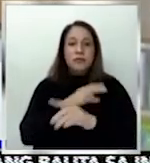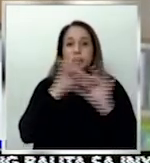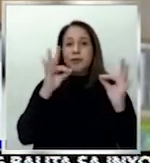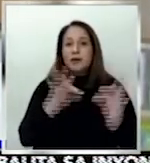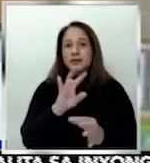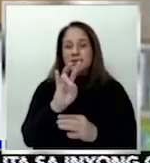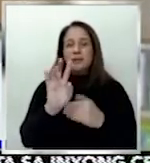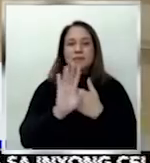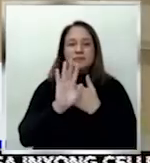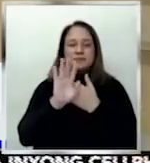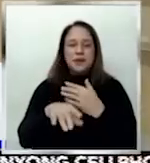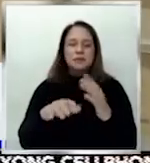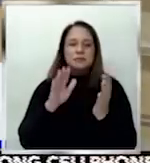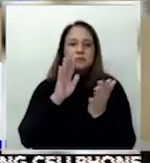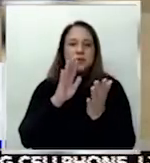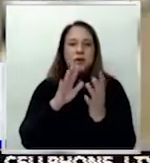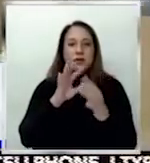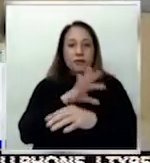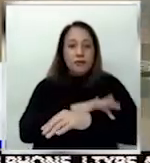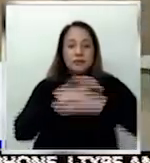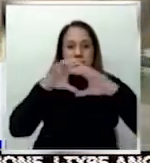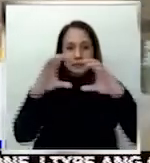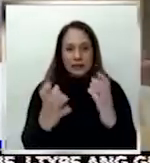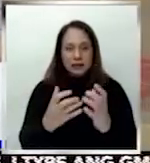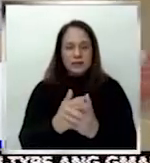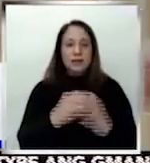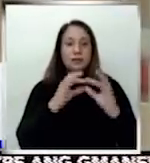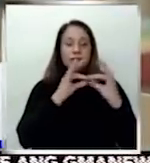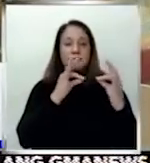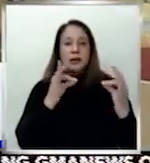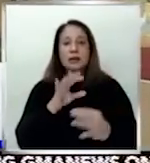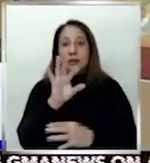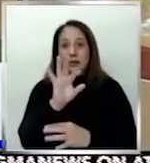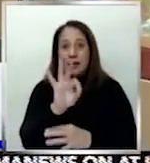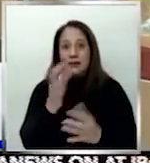classes sa ilang rehiyon. February 9 naman sa Metro Manila,